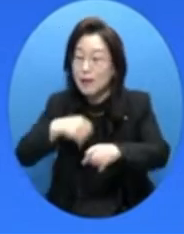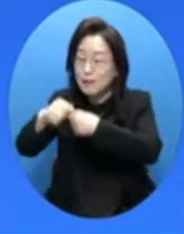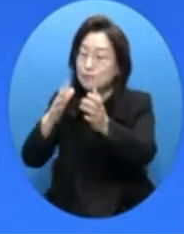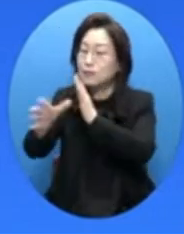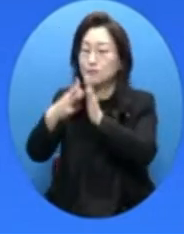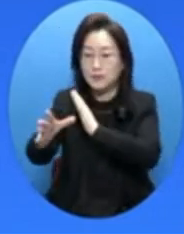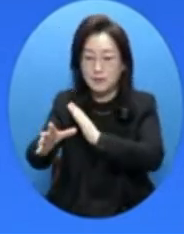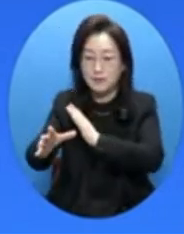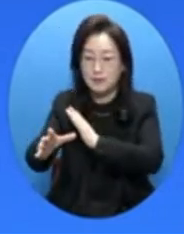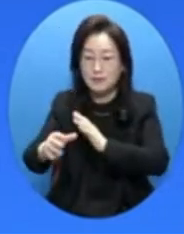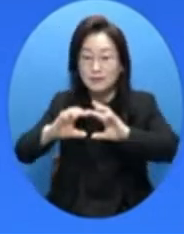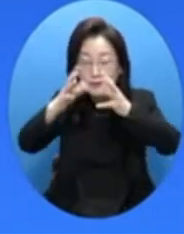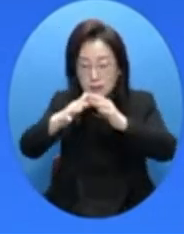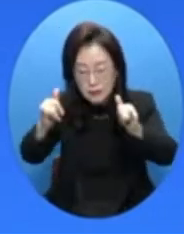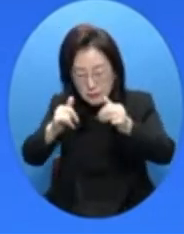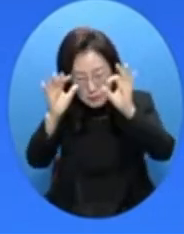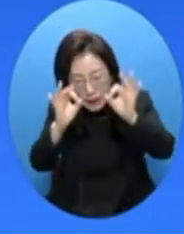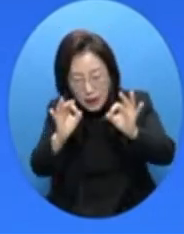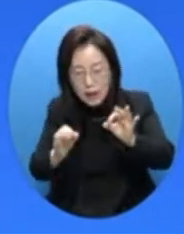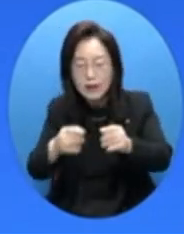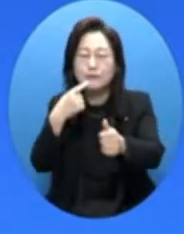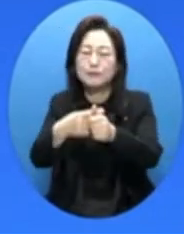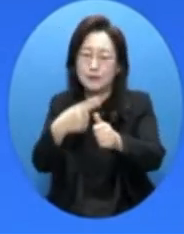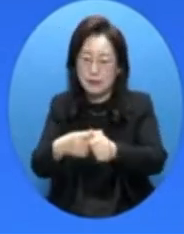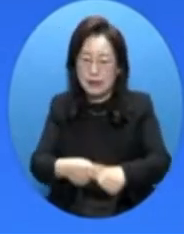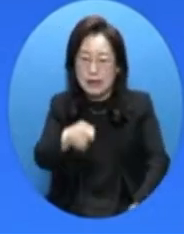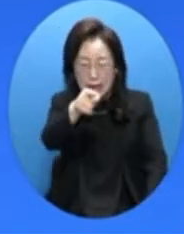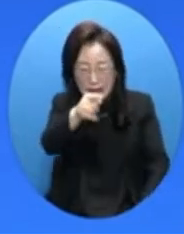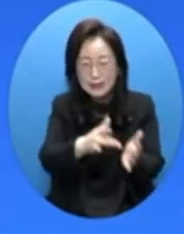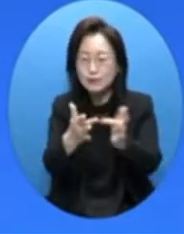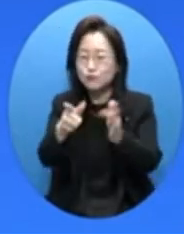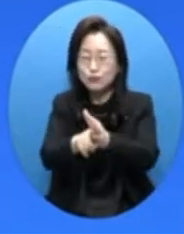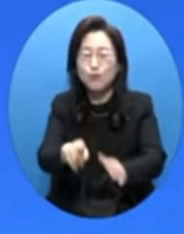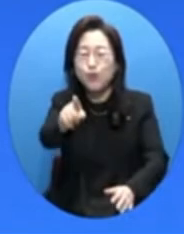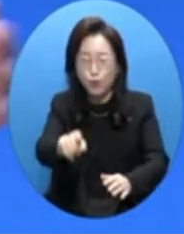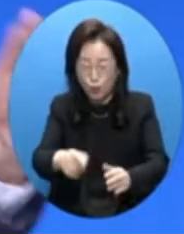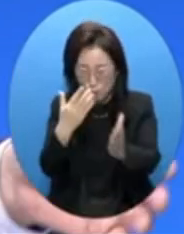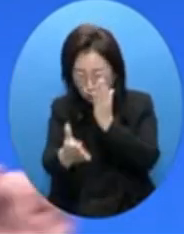살기 때문에 세상이 우리를 비판하는 것입니다 저 사람 예수님의